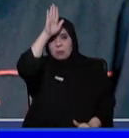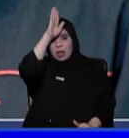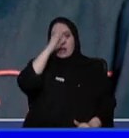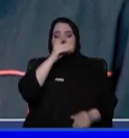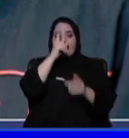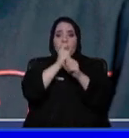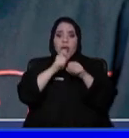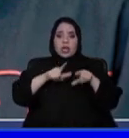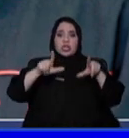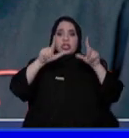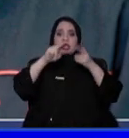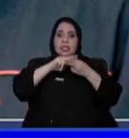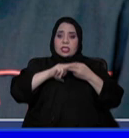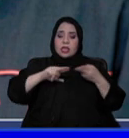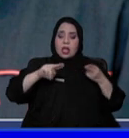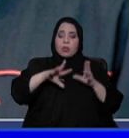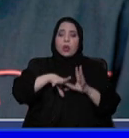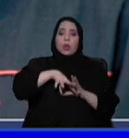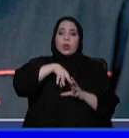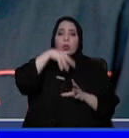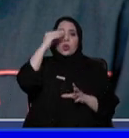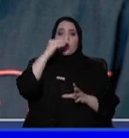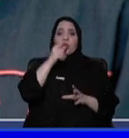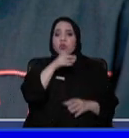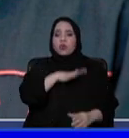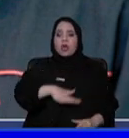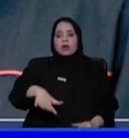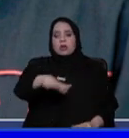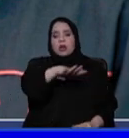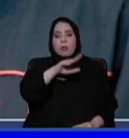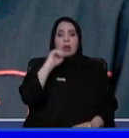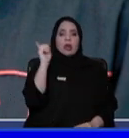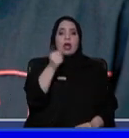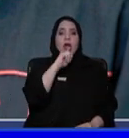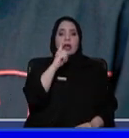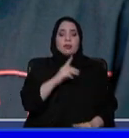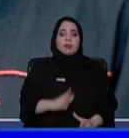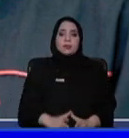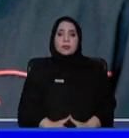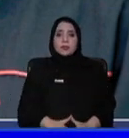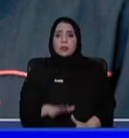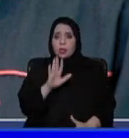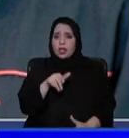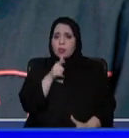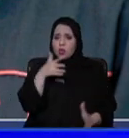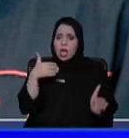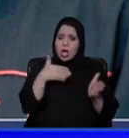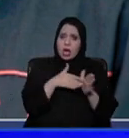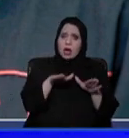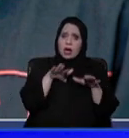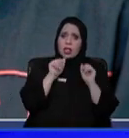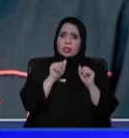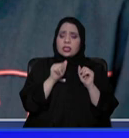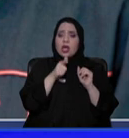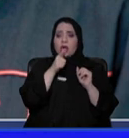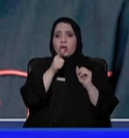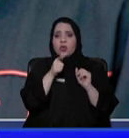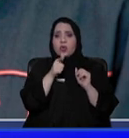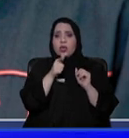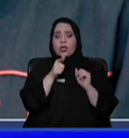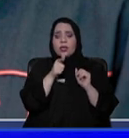روح السلام في بلادها وفي كل البلاد المجاورة. وأخيرا أختم